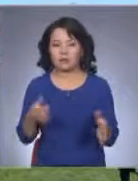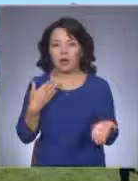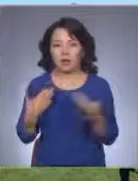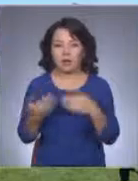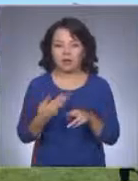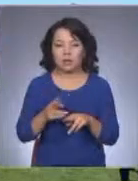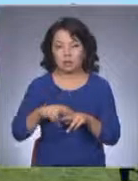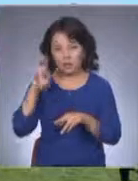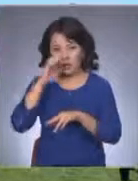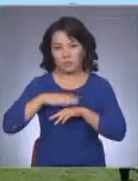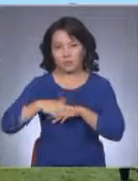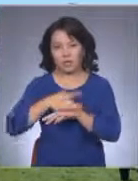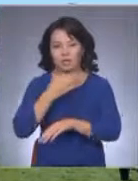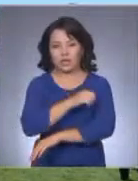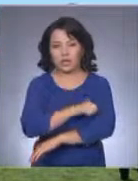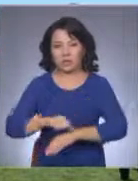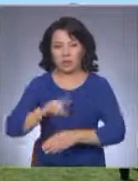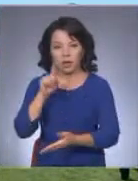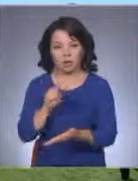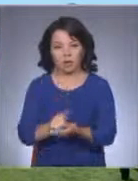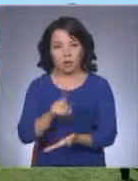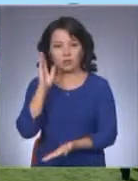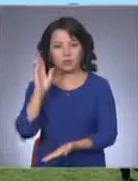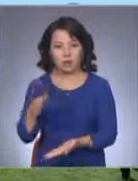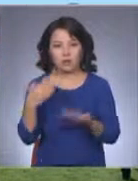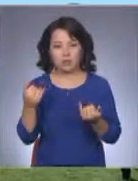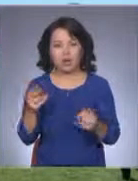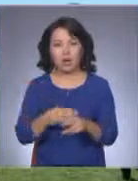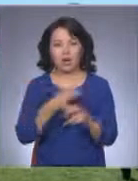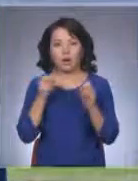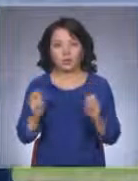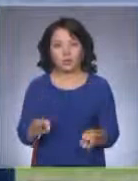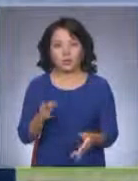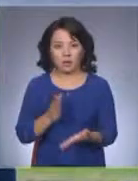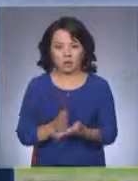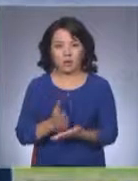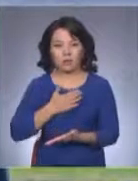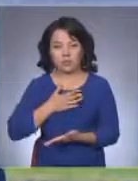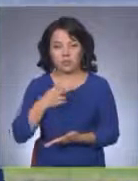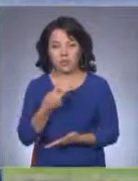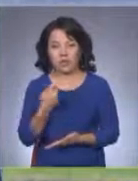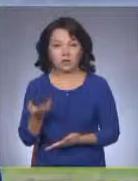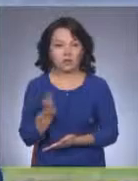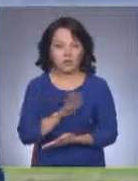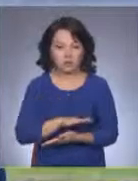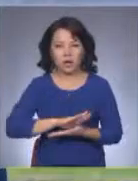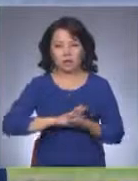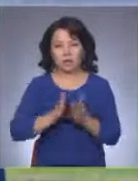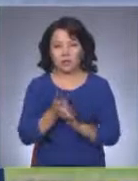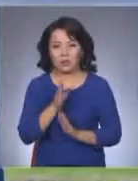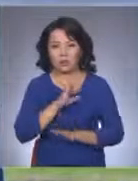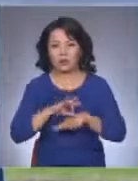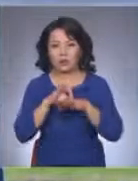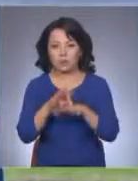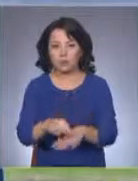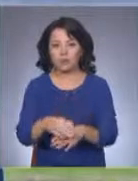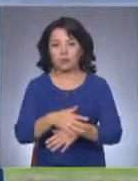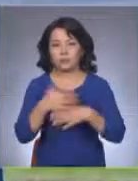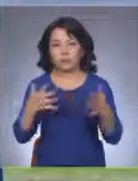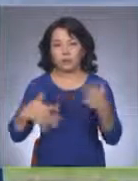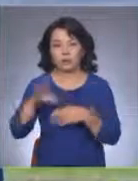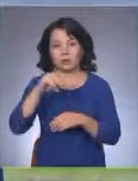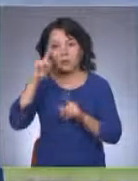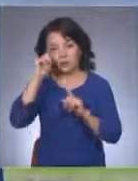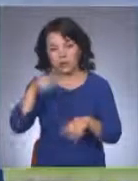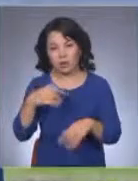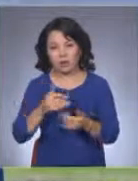болғаннан кейін мемлекеттің шекарасы болады, оның қауіпсіздігі болады. Біздің екі жақты келіссөздердің қол жеткен барлық